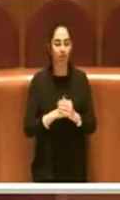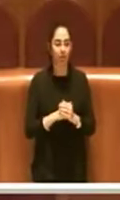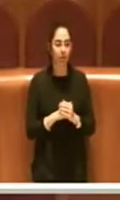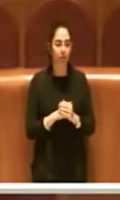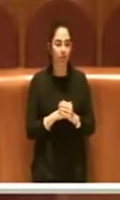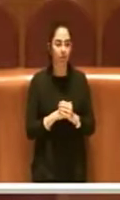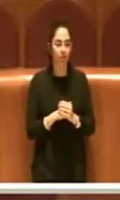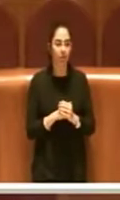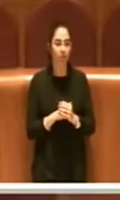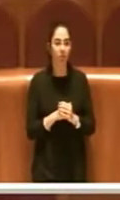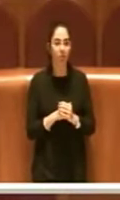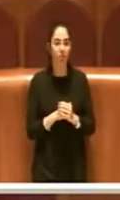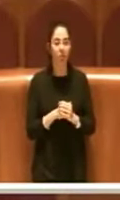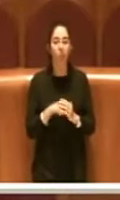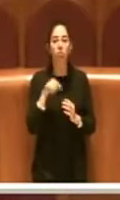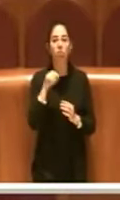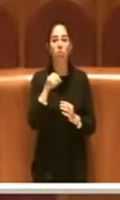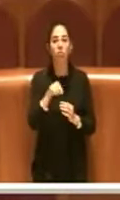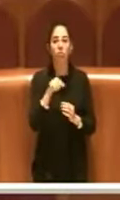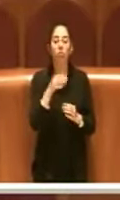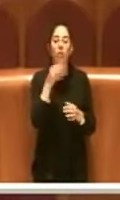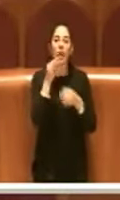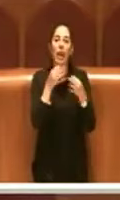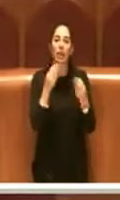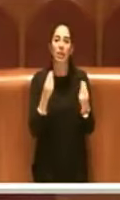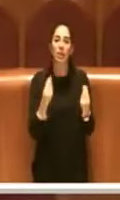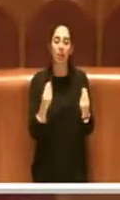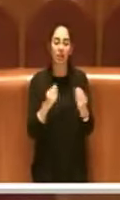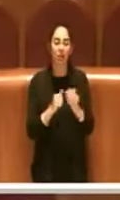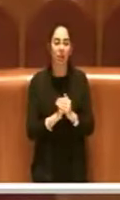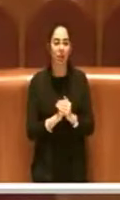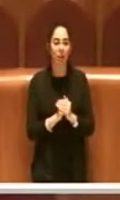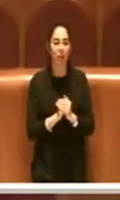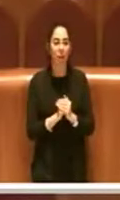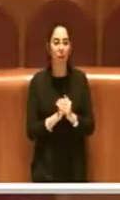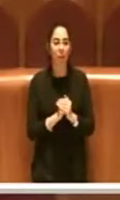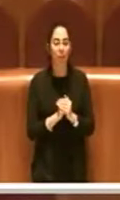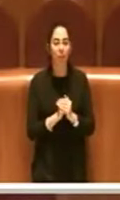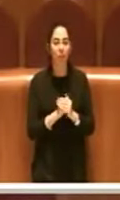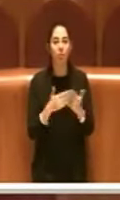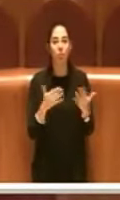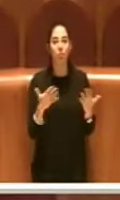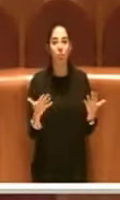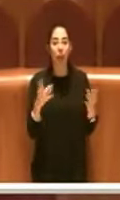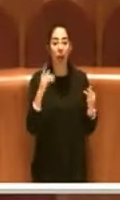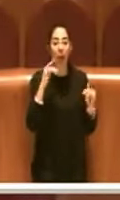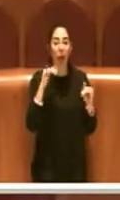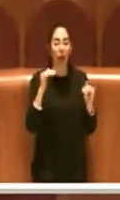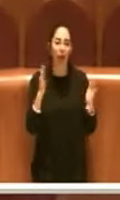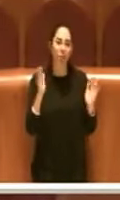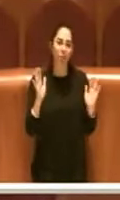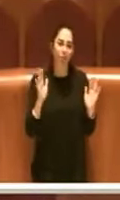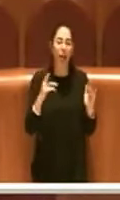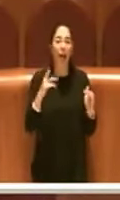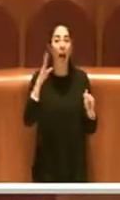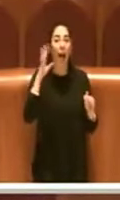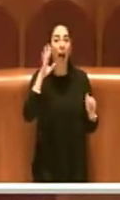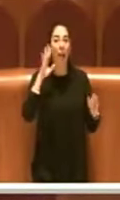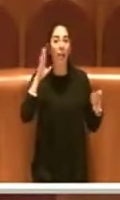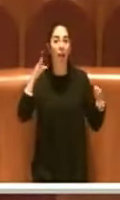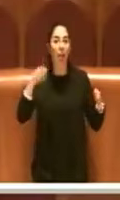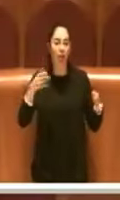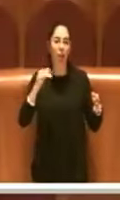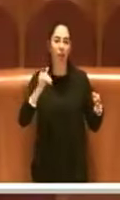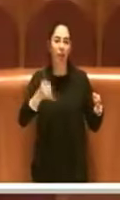Questo che cosa significa? Significa che l'allarme, o meglio l'attenzione, va comunque tenuta